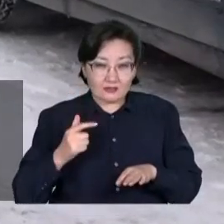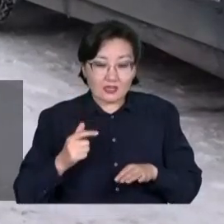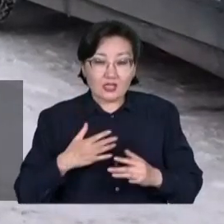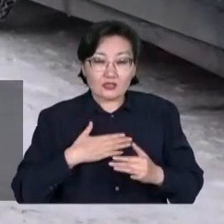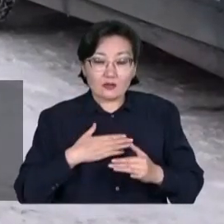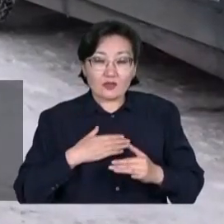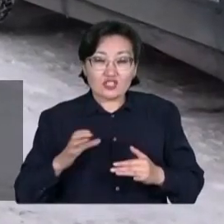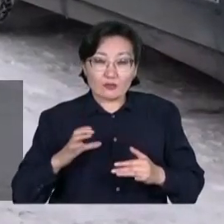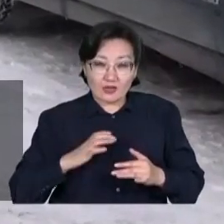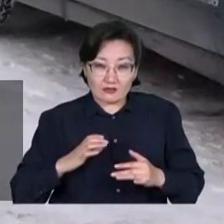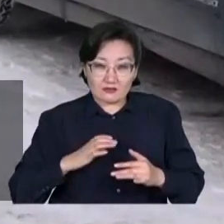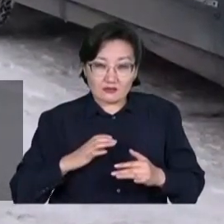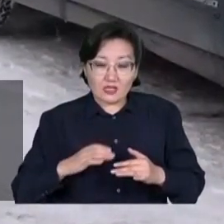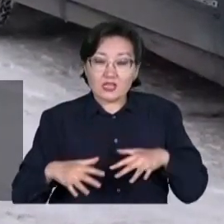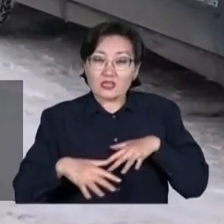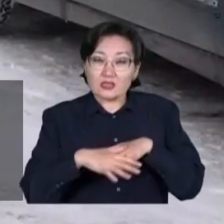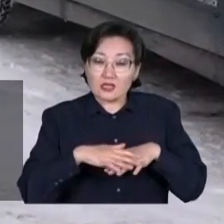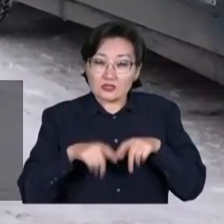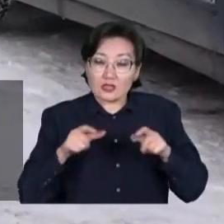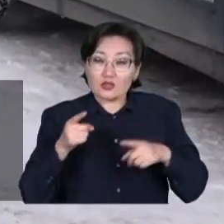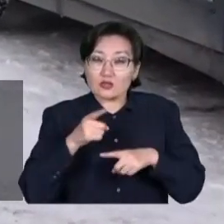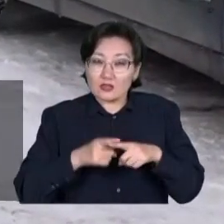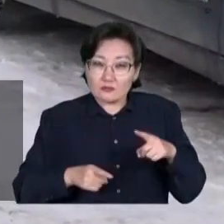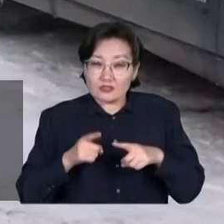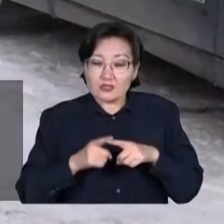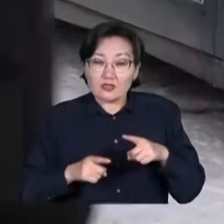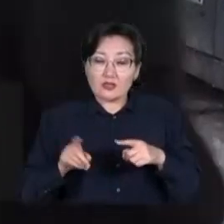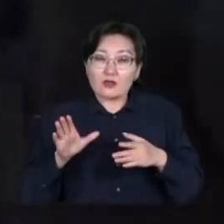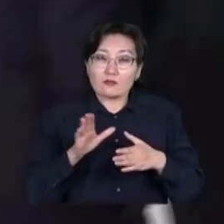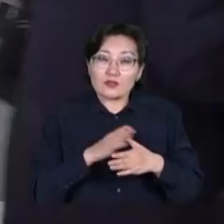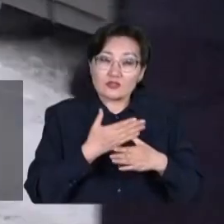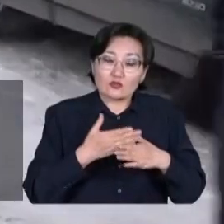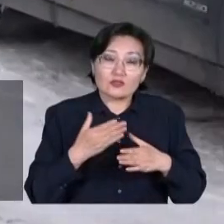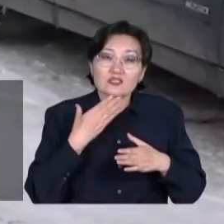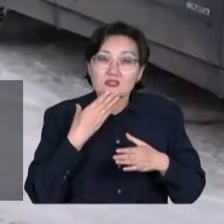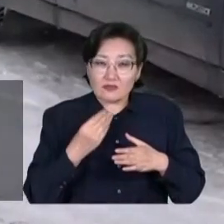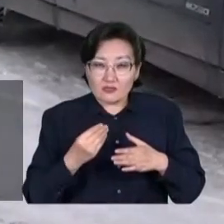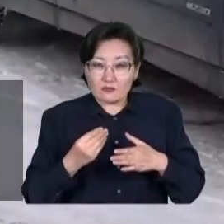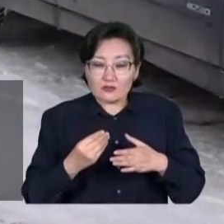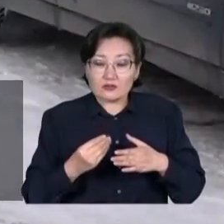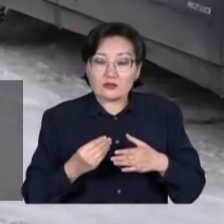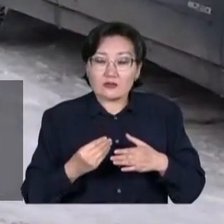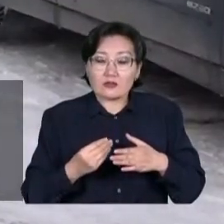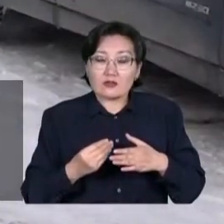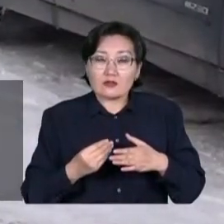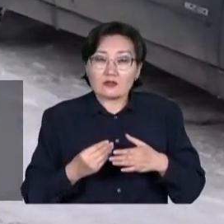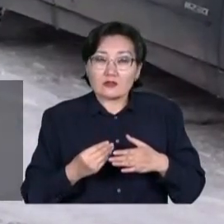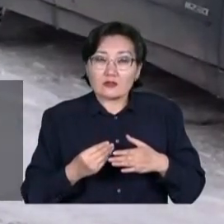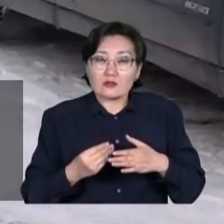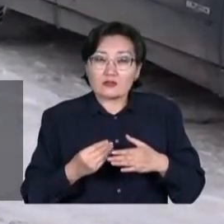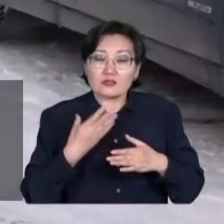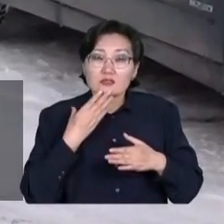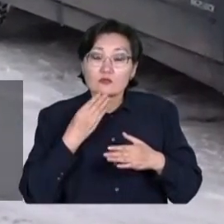наше богатство народа делится со своим народом, то есть будущим поколением. Думаю,